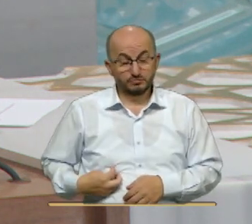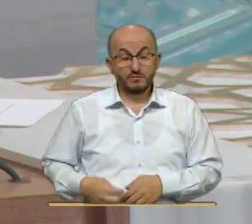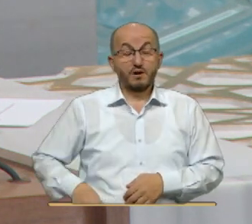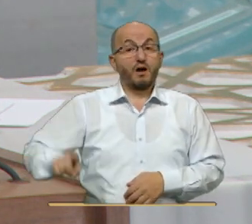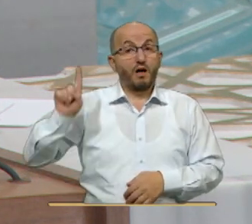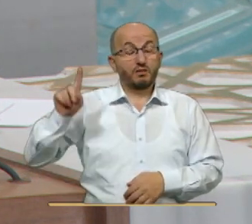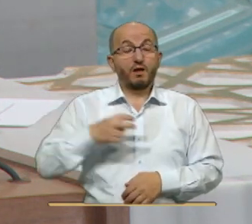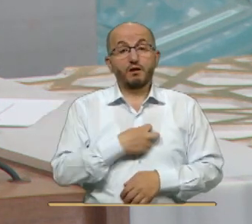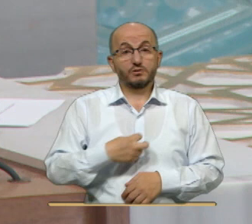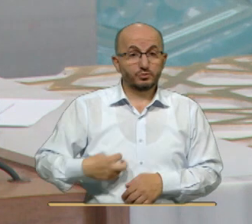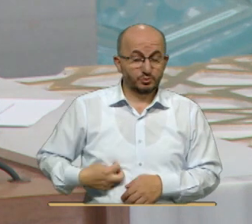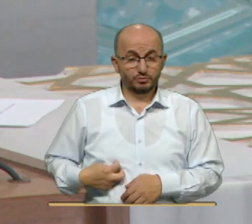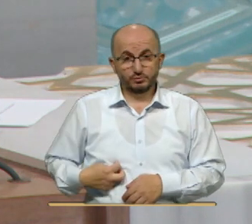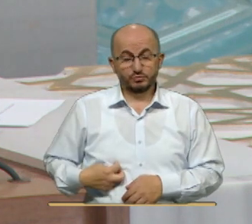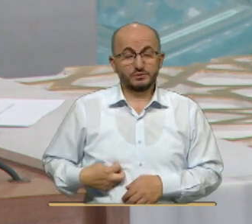Allah Resulü'nün